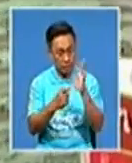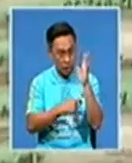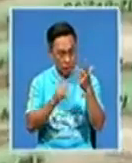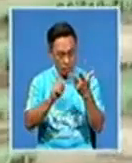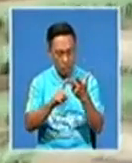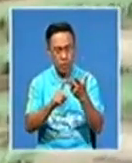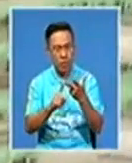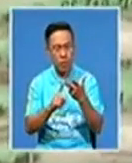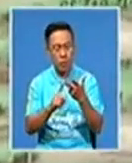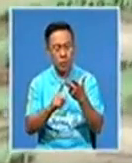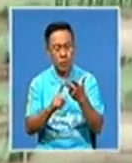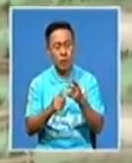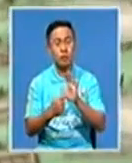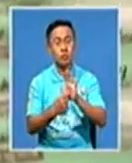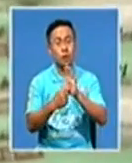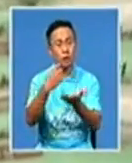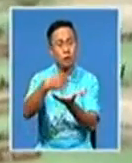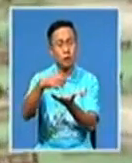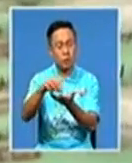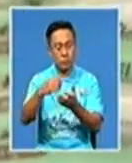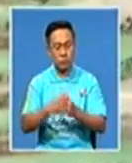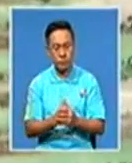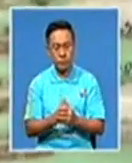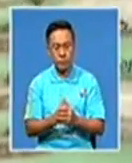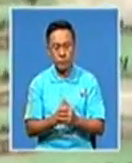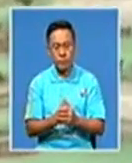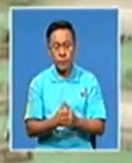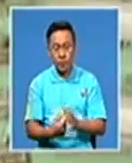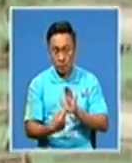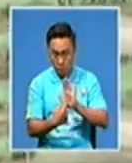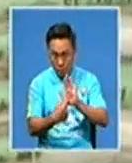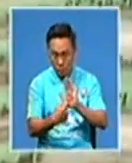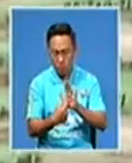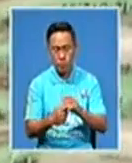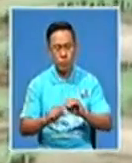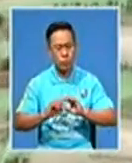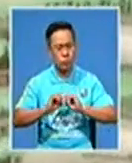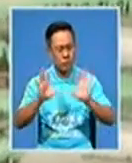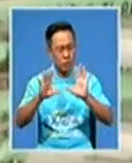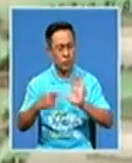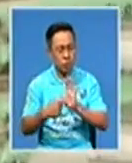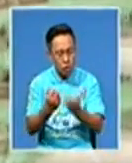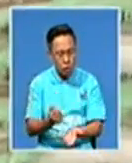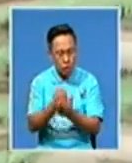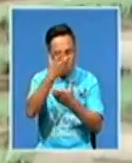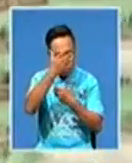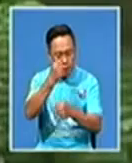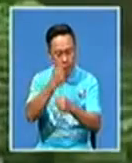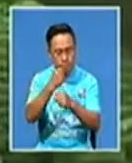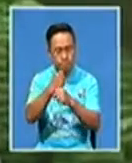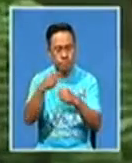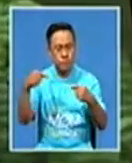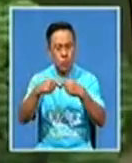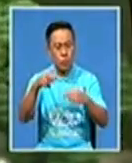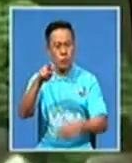ยกผมยกตัวอย่างนี้เป็นต้นอันพวกนี้แหละ มันเป็นสิ่งที่น่าสนใจที่เราจะสร้างสิ่งที่เรียก